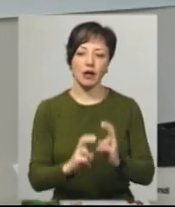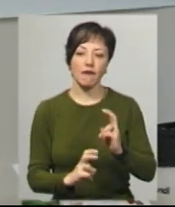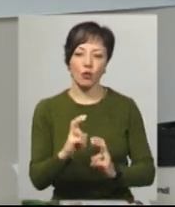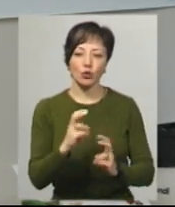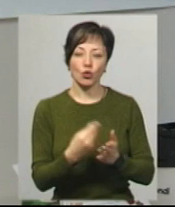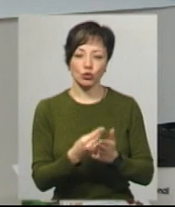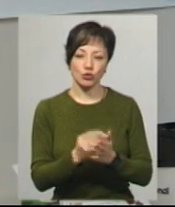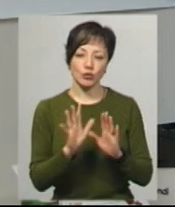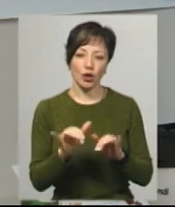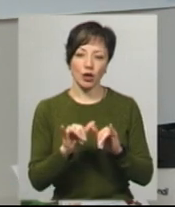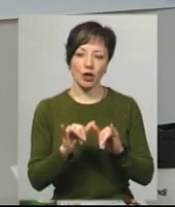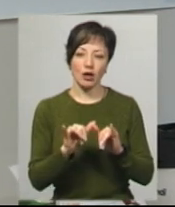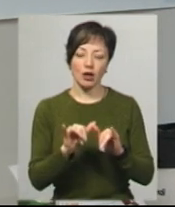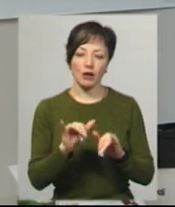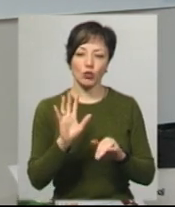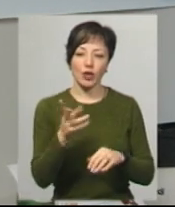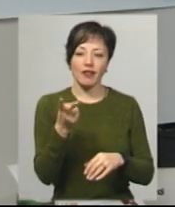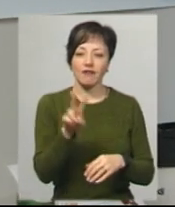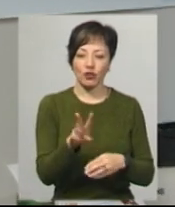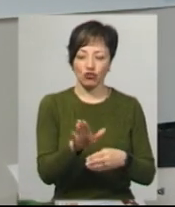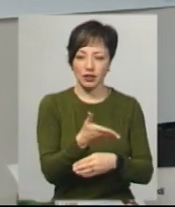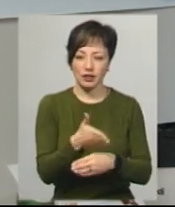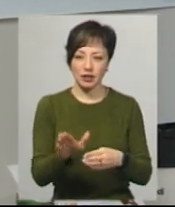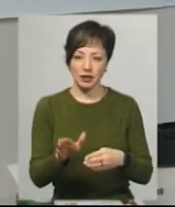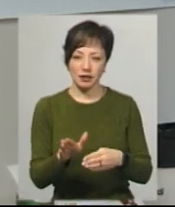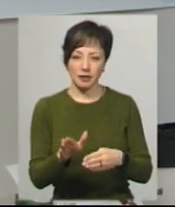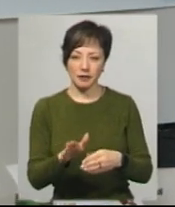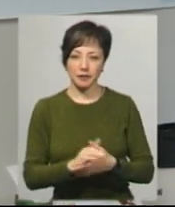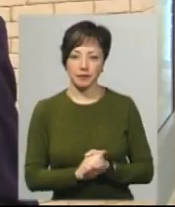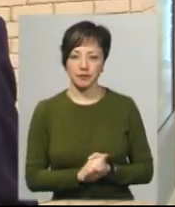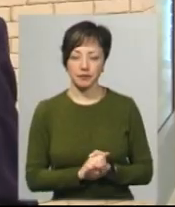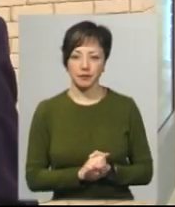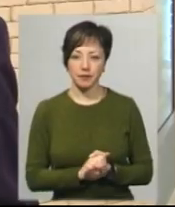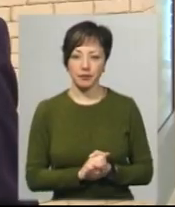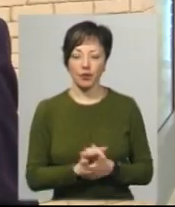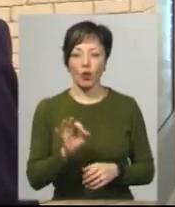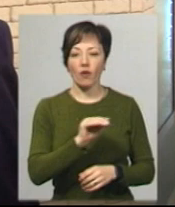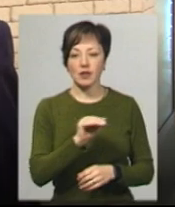який ми розбиваємо на 2 черги, MBT – механіко-біологічні переробки.